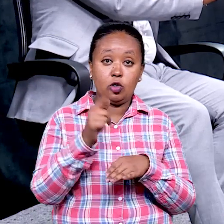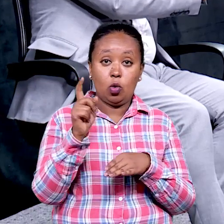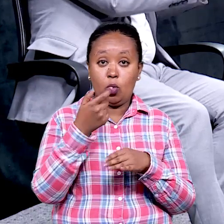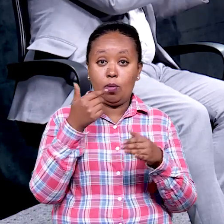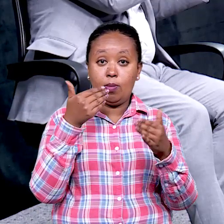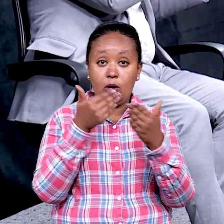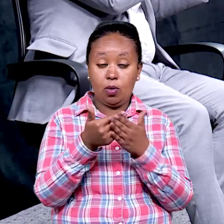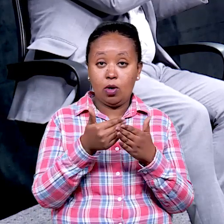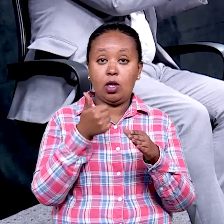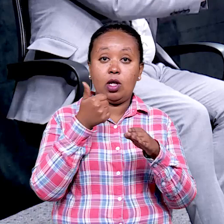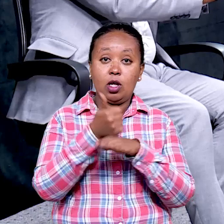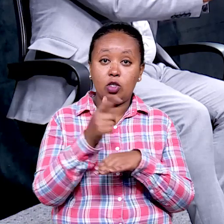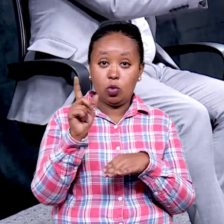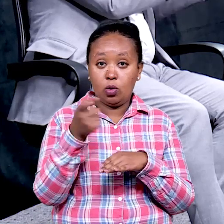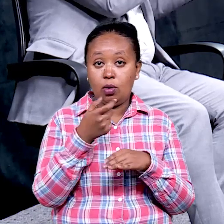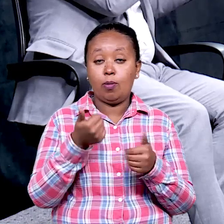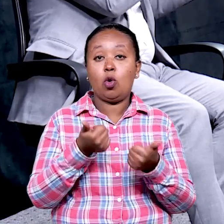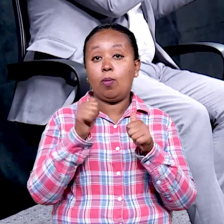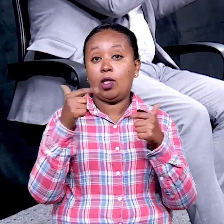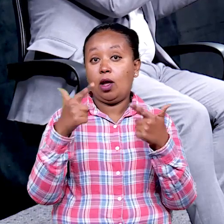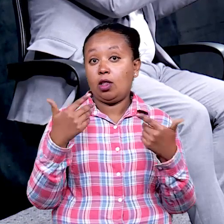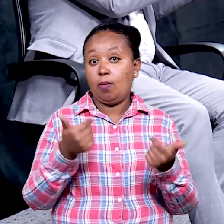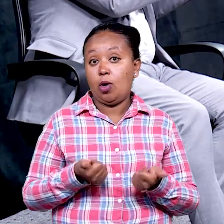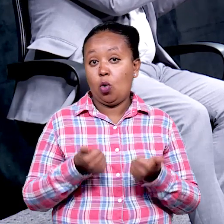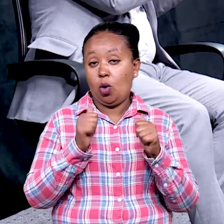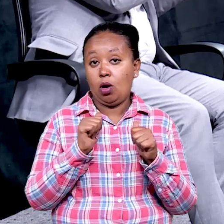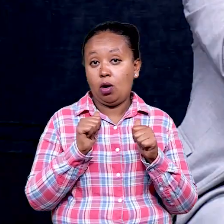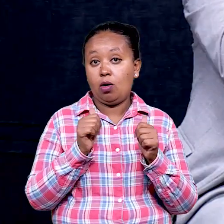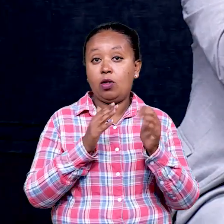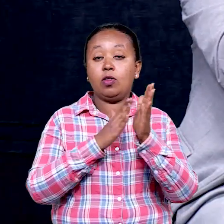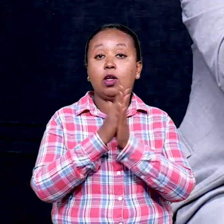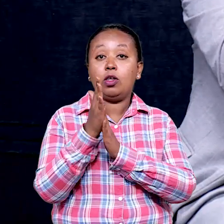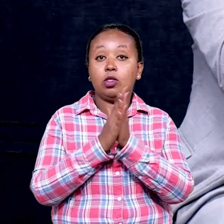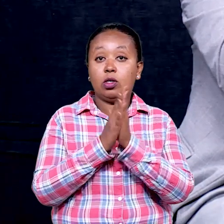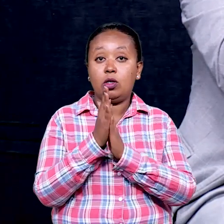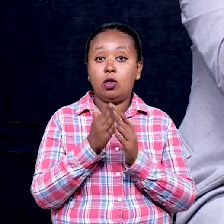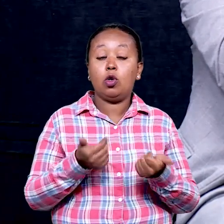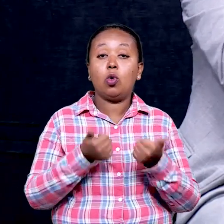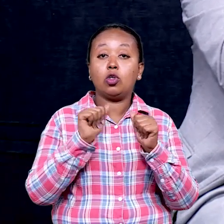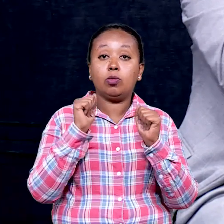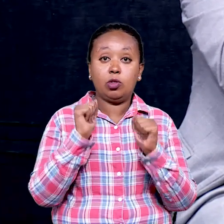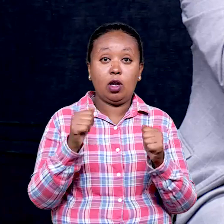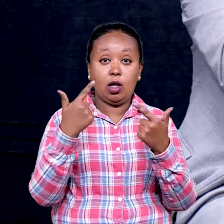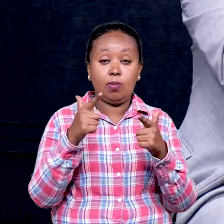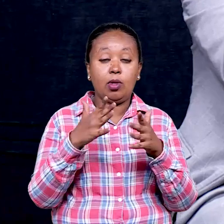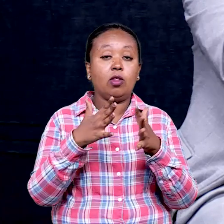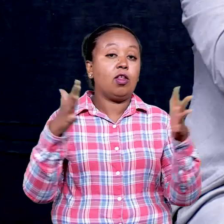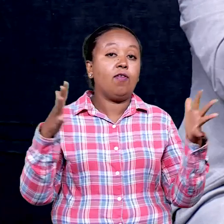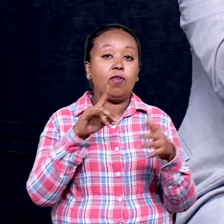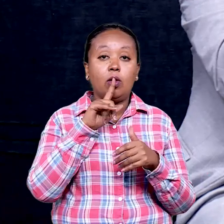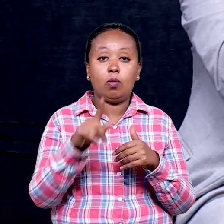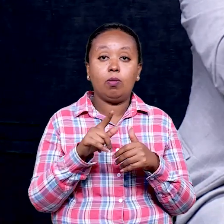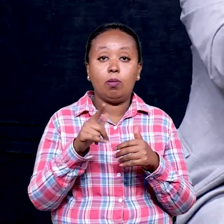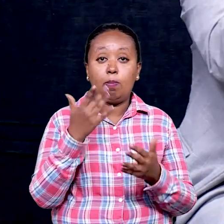ተከሳሹ ነው የሚቀርቡበት አጋጣሚ ይኖራል። ከሳሹ ነው የሚመኖርበት አጋጣሚ ይኖራል። ኢንተረስት ሊኖራቸው የሚችልበት አጋጣሚ ሰፊ